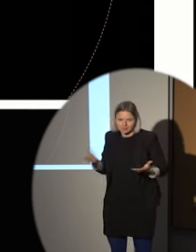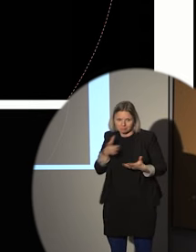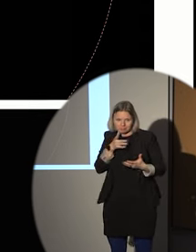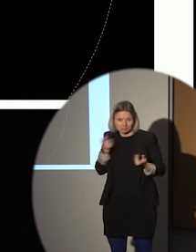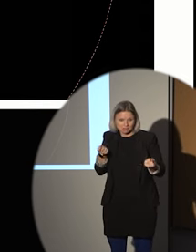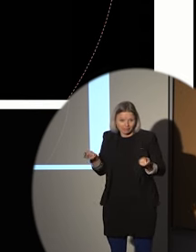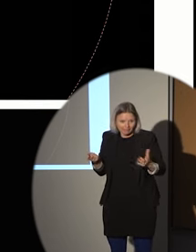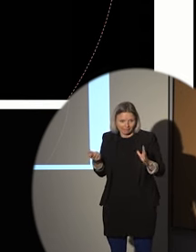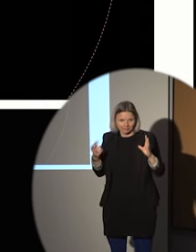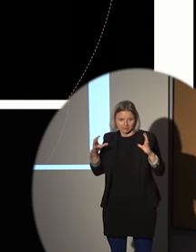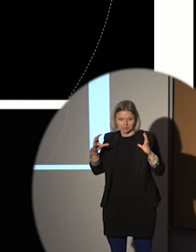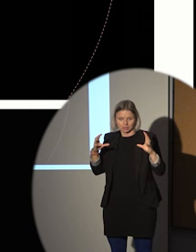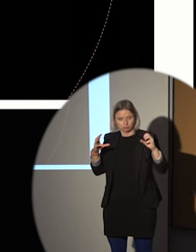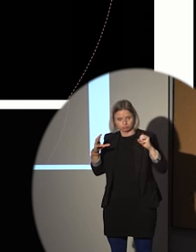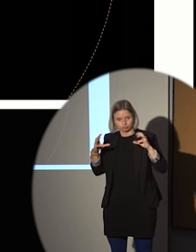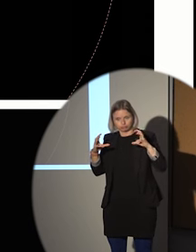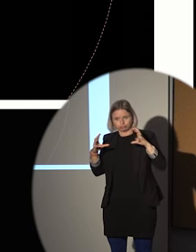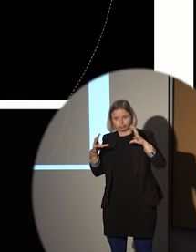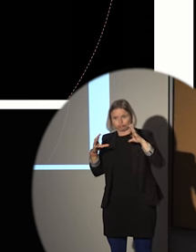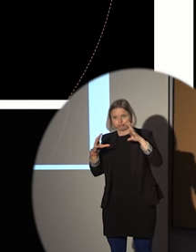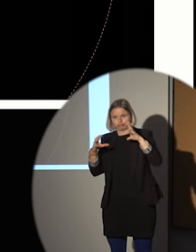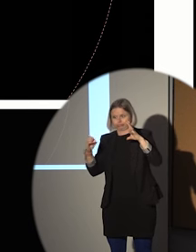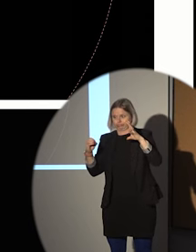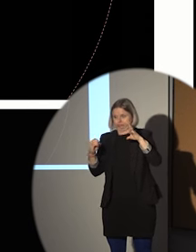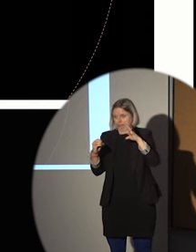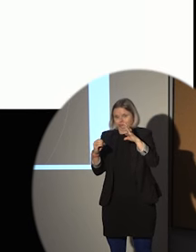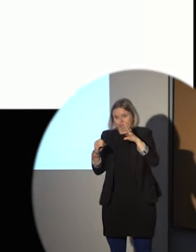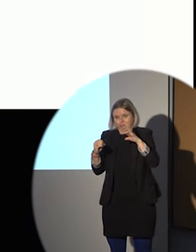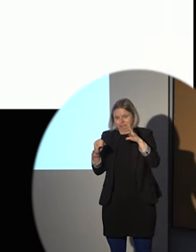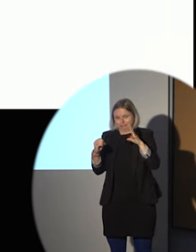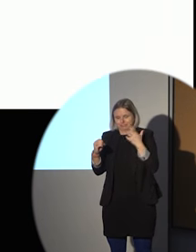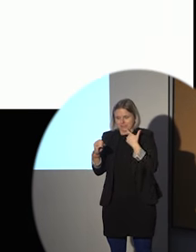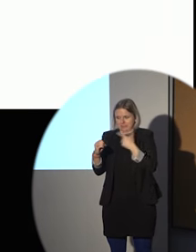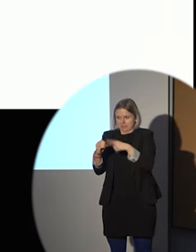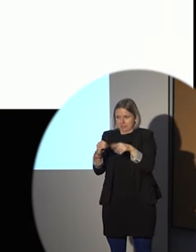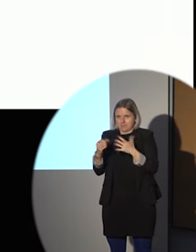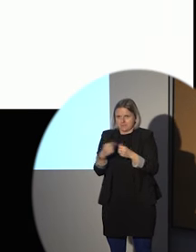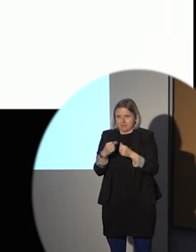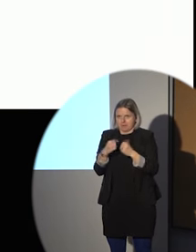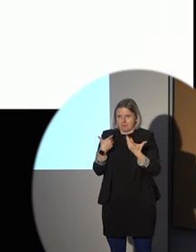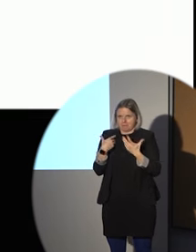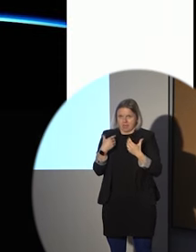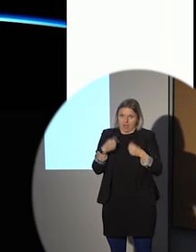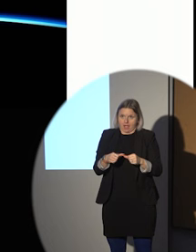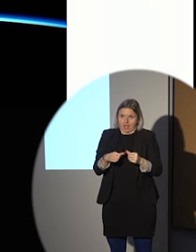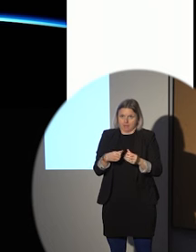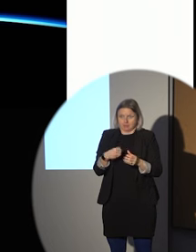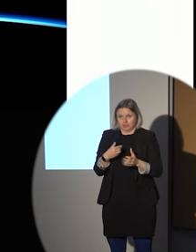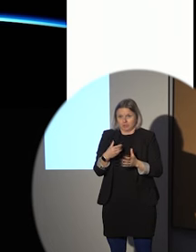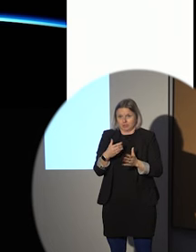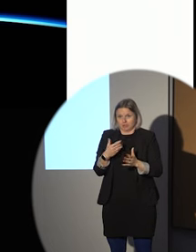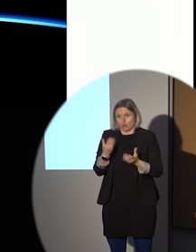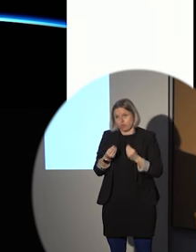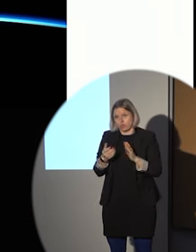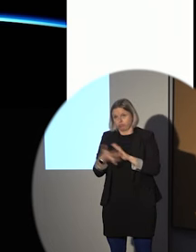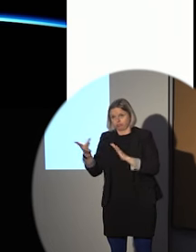vous êtes là. Alors après, vous allez me dire, on va peut-être aller sur Mars. Alors, je pense sérieusement, et